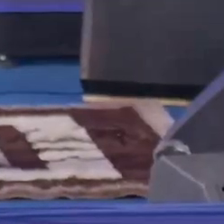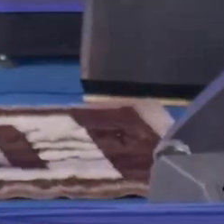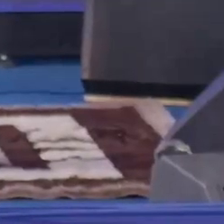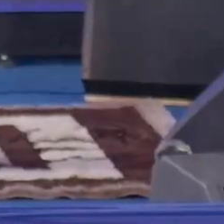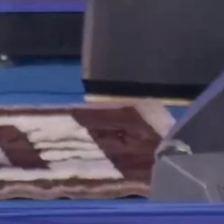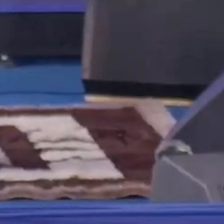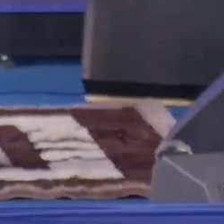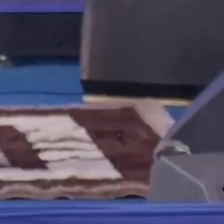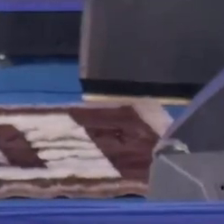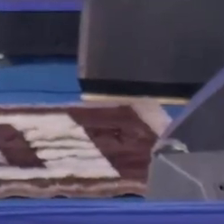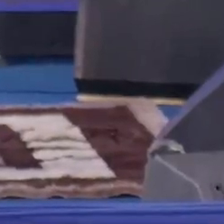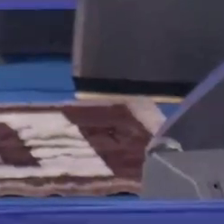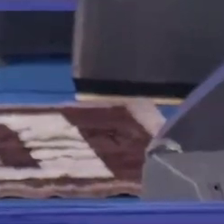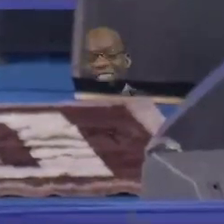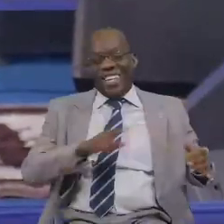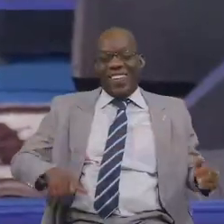Gloire à Dieu.